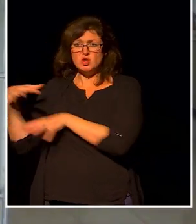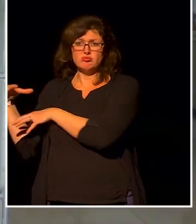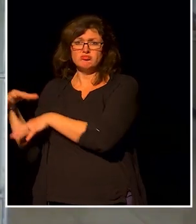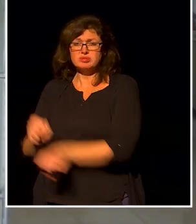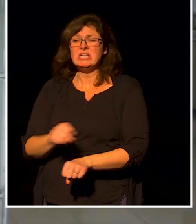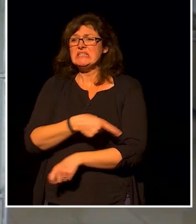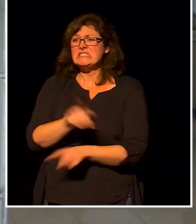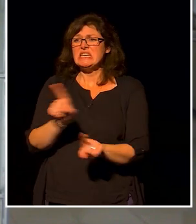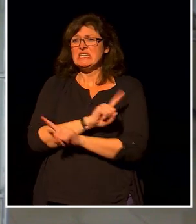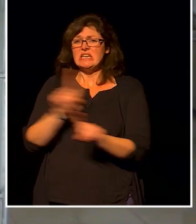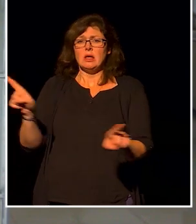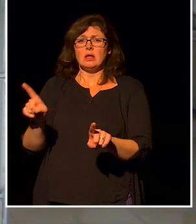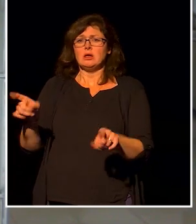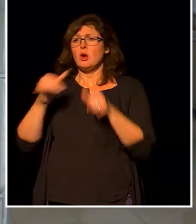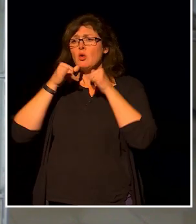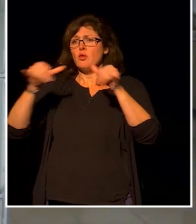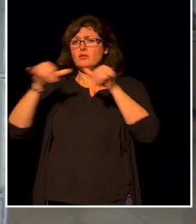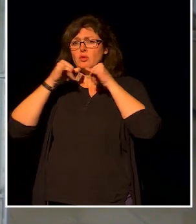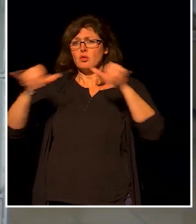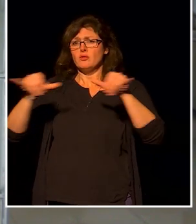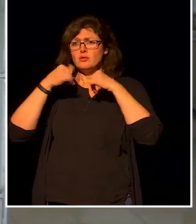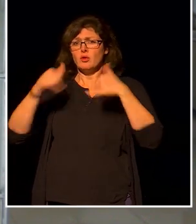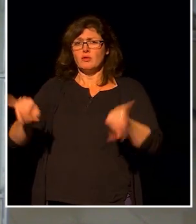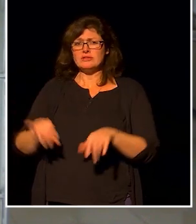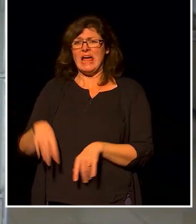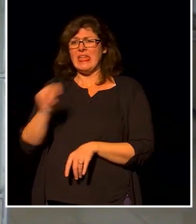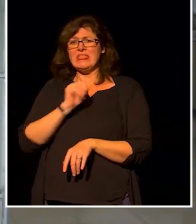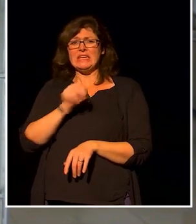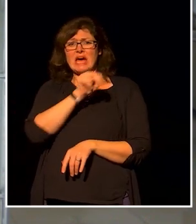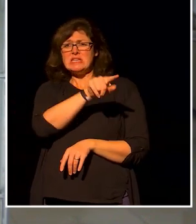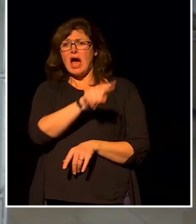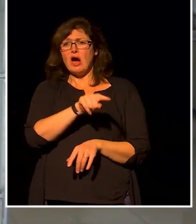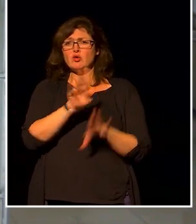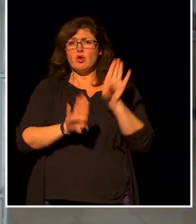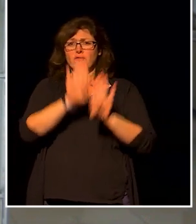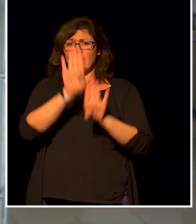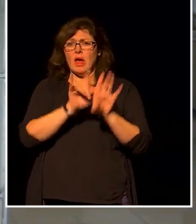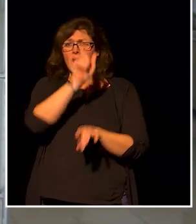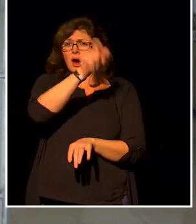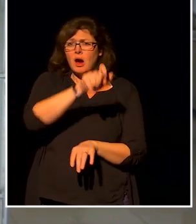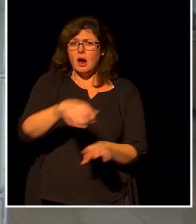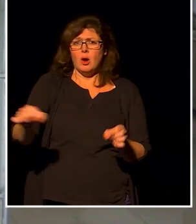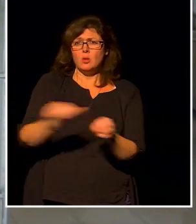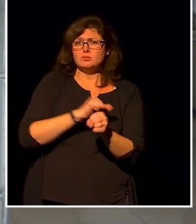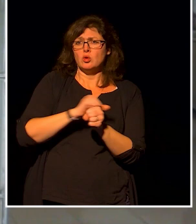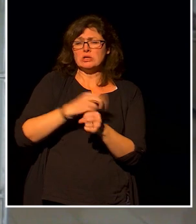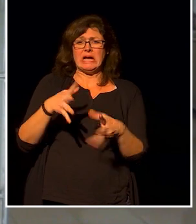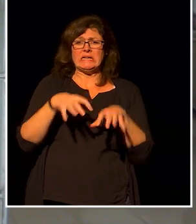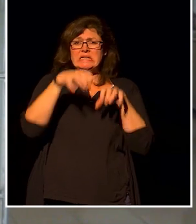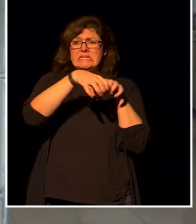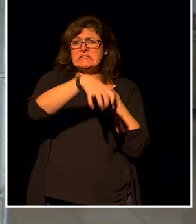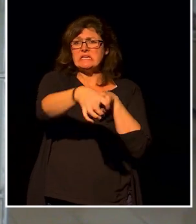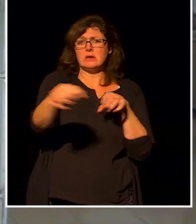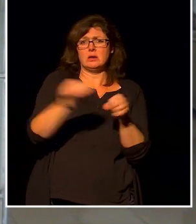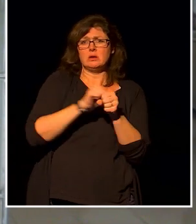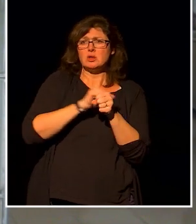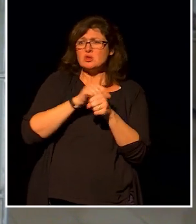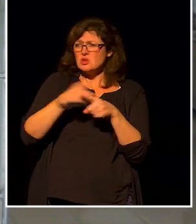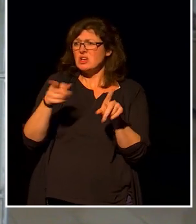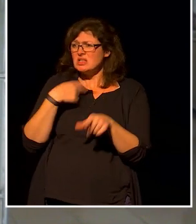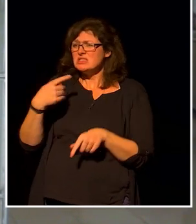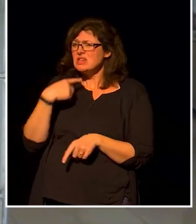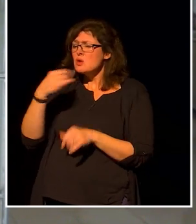gerufen, bringt die Wähler von Netanyahu um oder bringt die Siedler um, sondern haben gerufen, schlachtet die Juden ab.